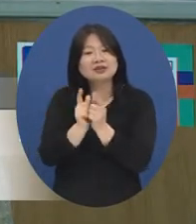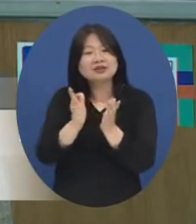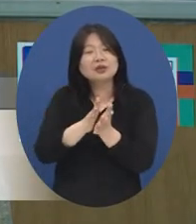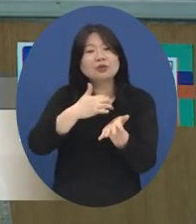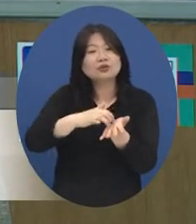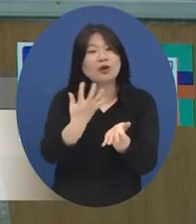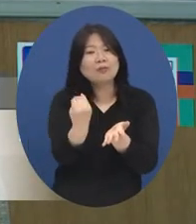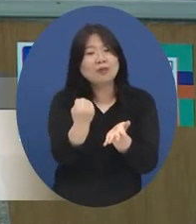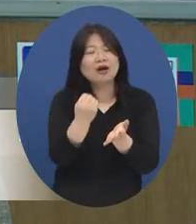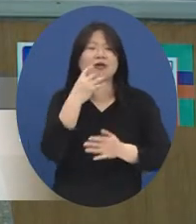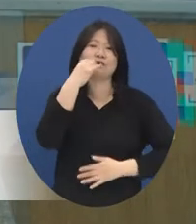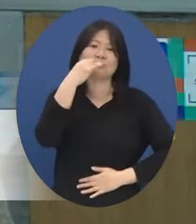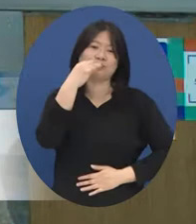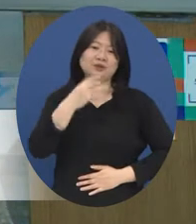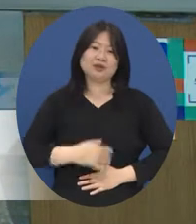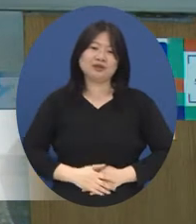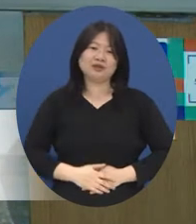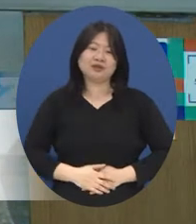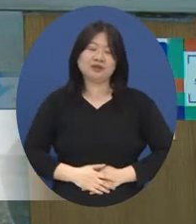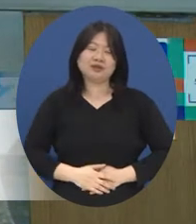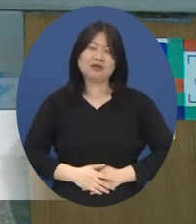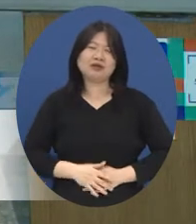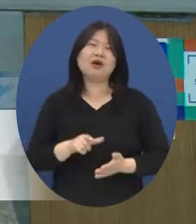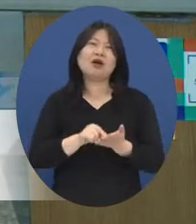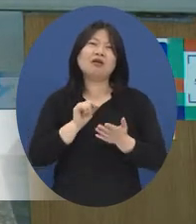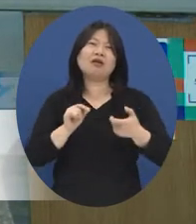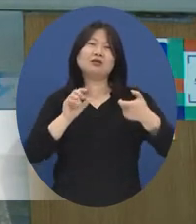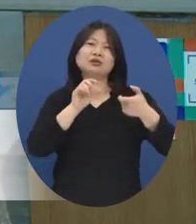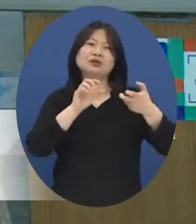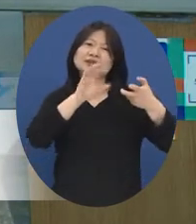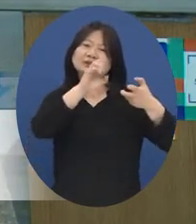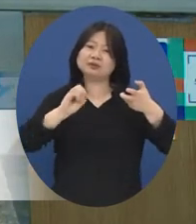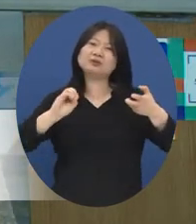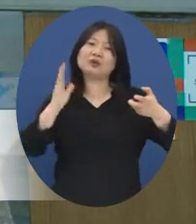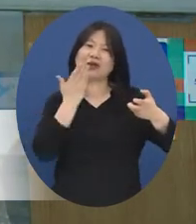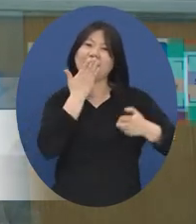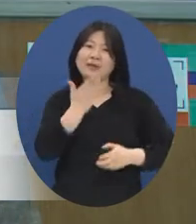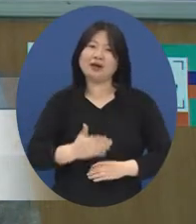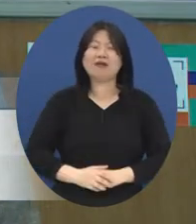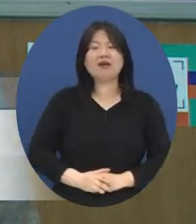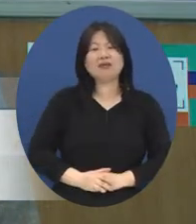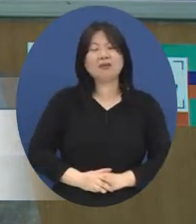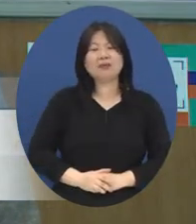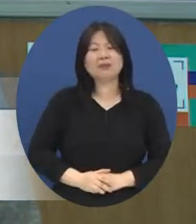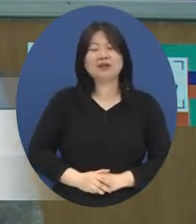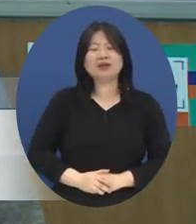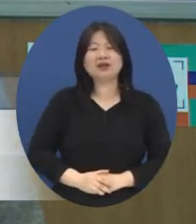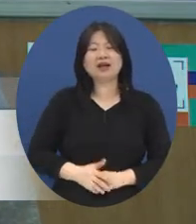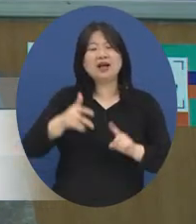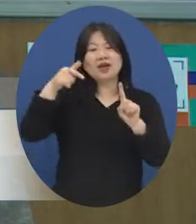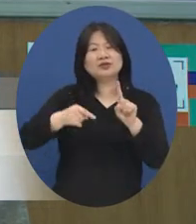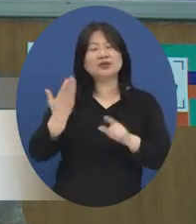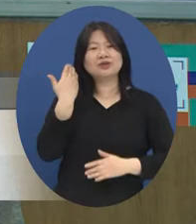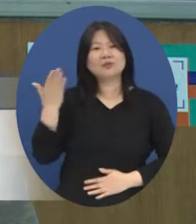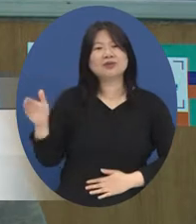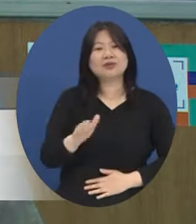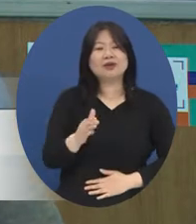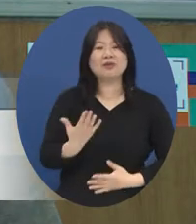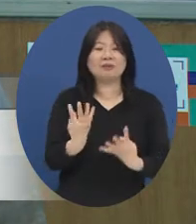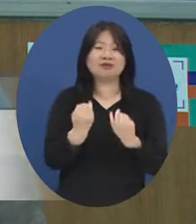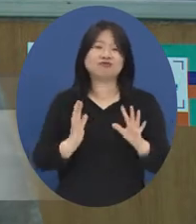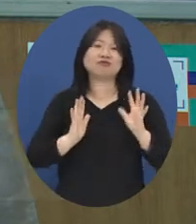얼마나 있는지 좀 궁금하거든요. 그것이 한 60%, 70%는 된다고 봐야 돼요. 한 일주일 전부터